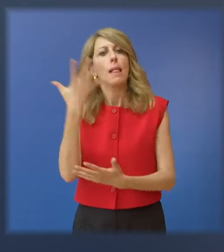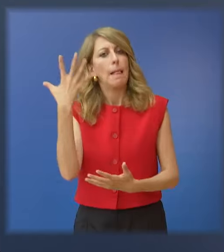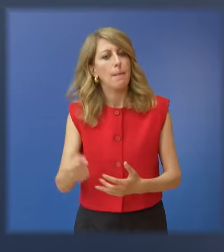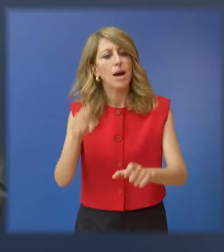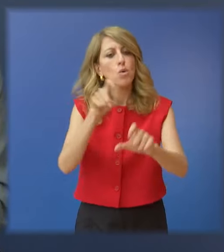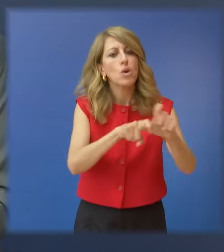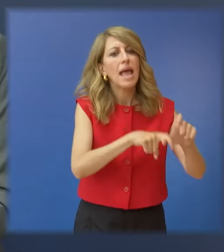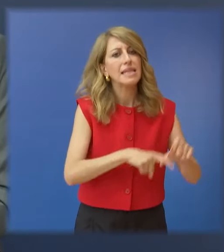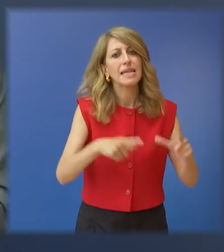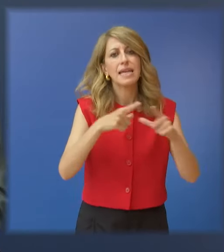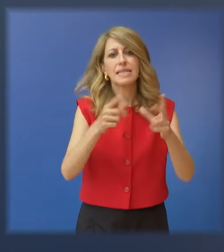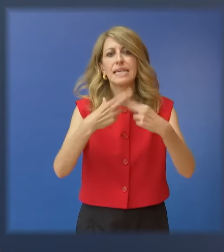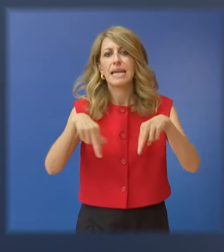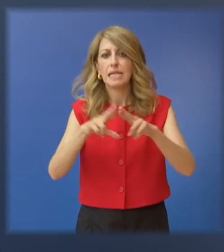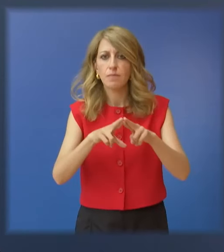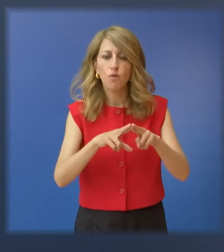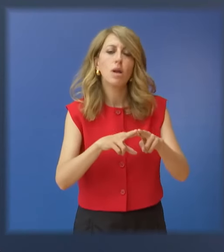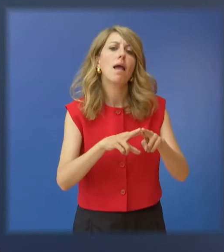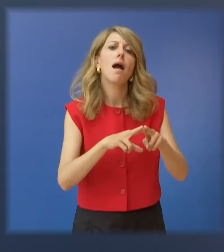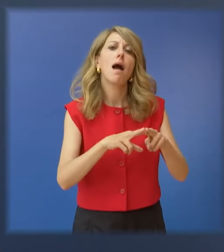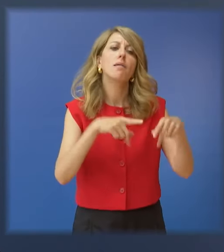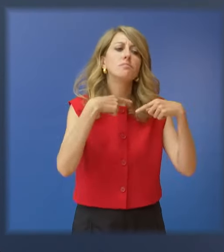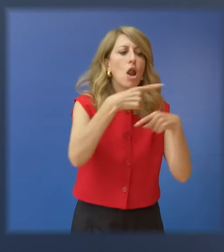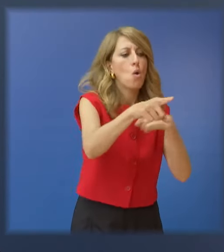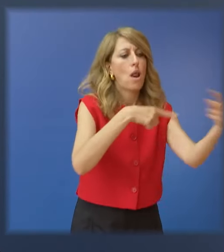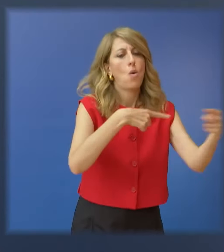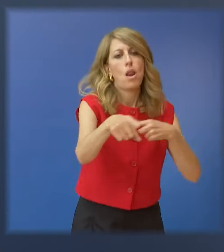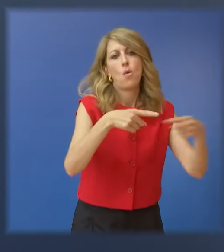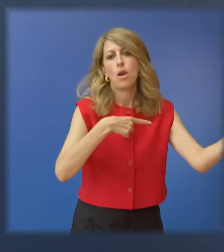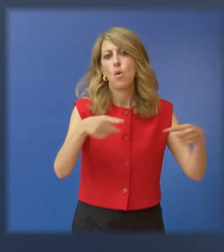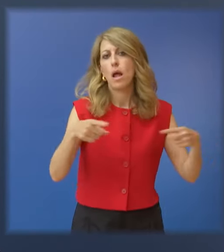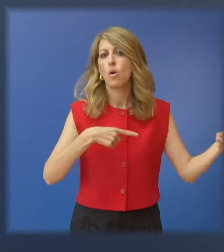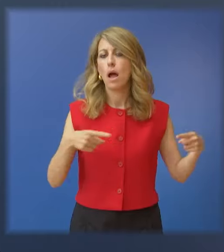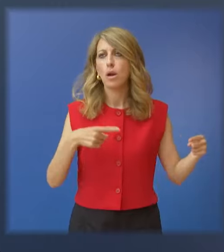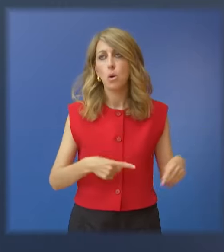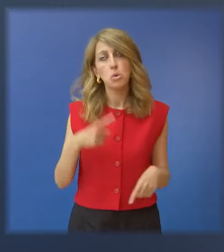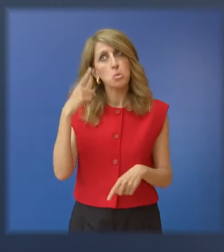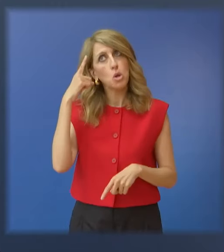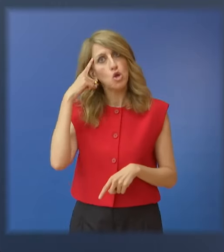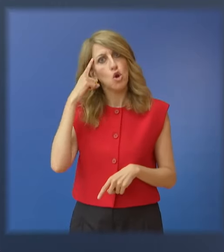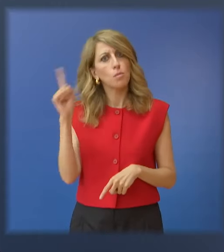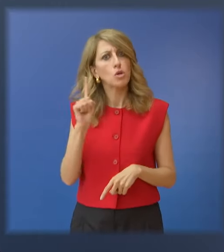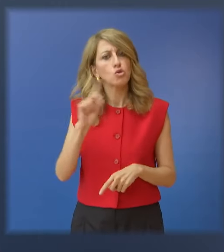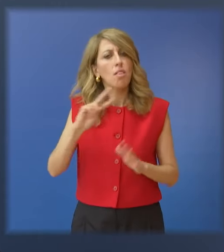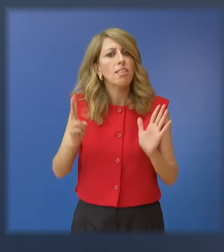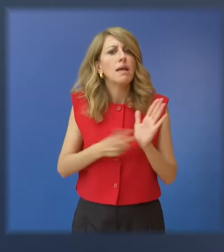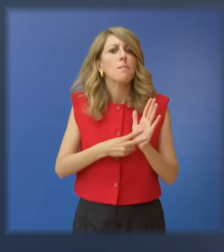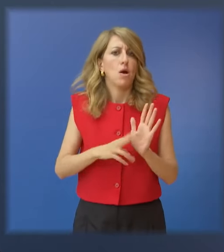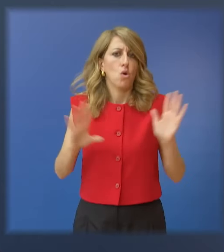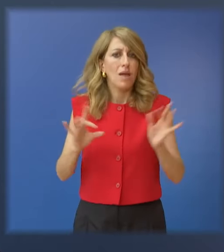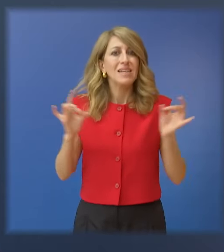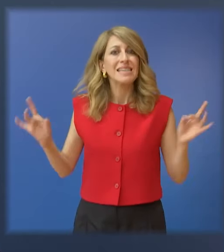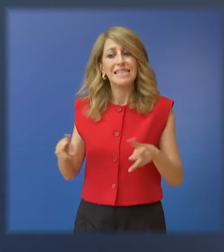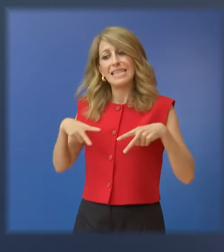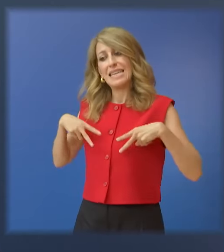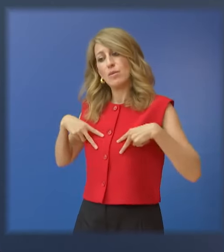ούτε είναι ασυμβίβαστη η ιδιότητα απ όσο γνωρίζω και νομίζω το γνωρίζω σωστά ενός συνεργάτη ενός υπουργού